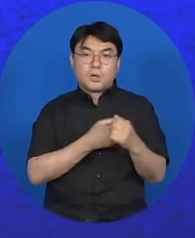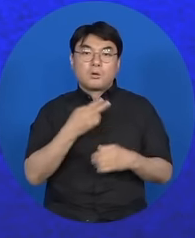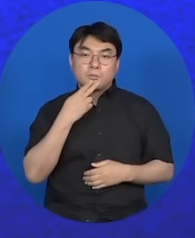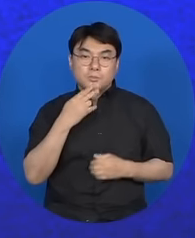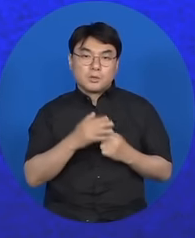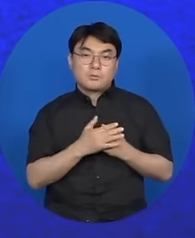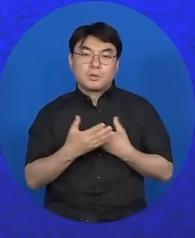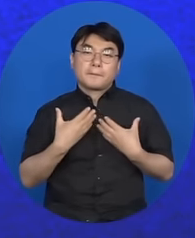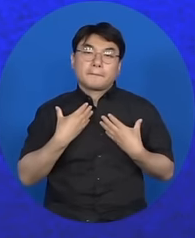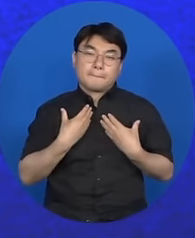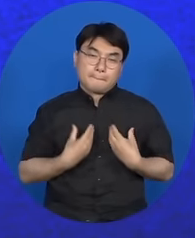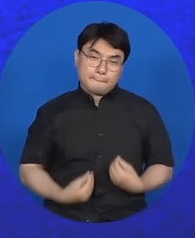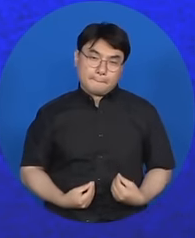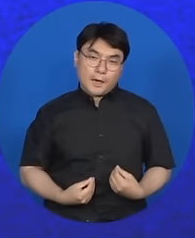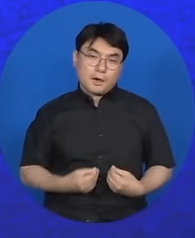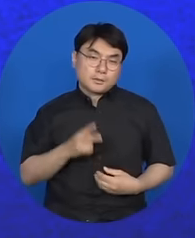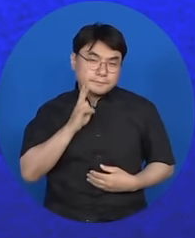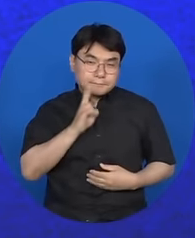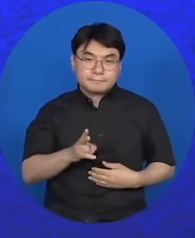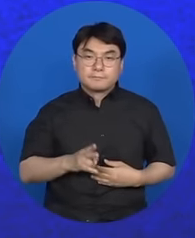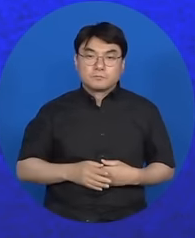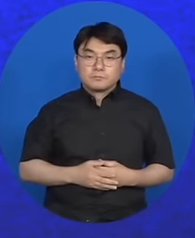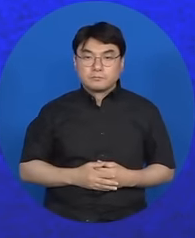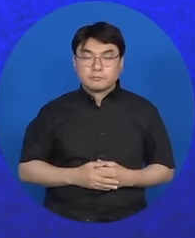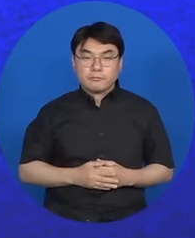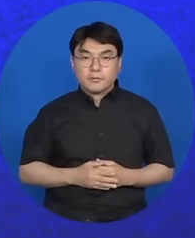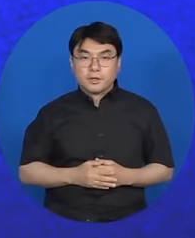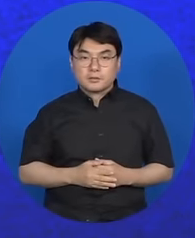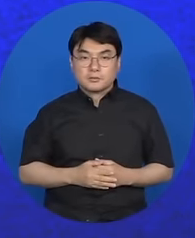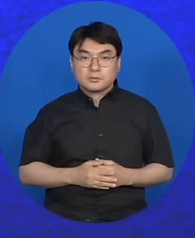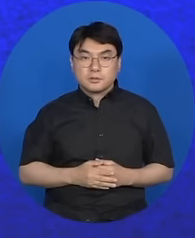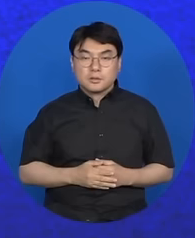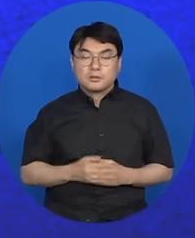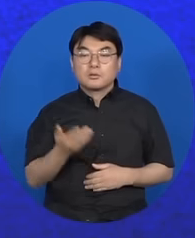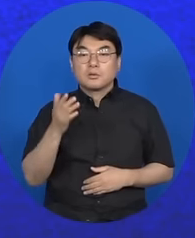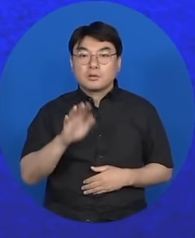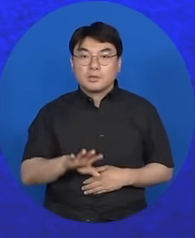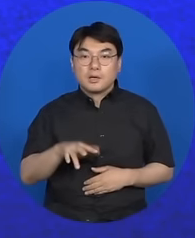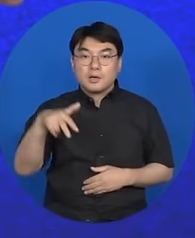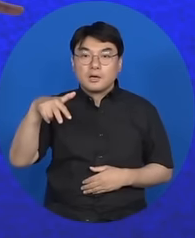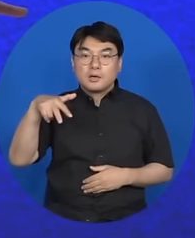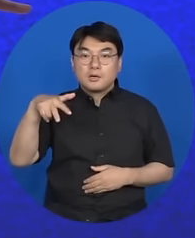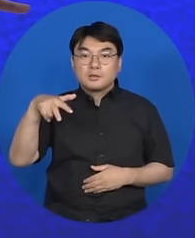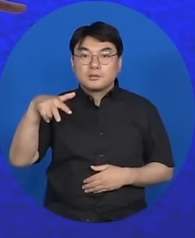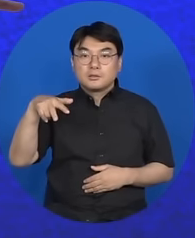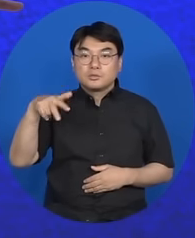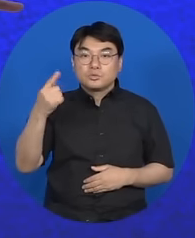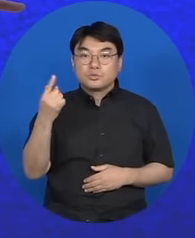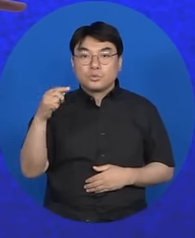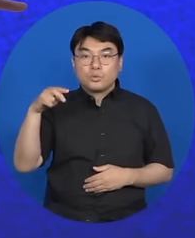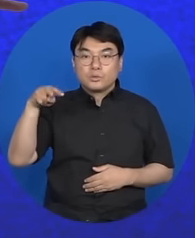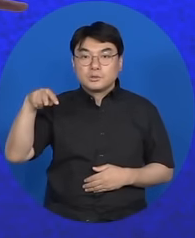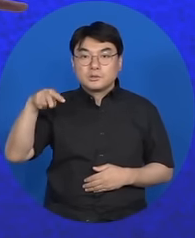큰 좌절감을 느끼게 됩니다. 그런데 스탠리 존스는 너무나 평온한 거예요.